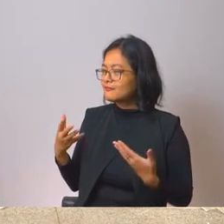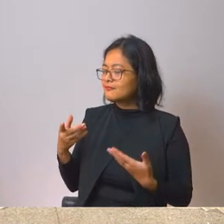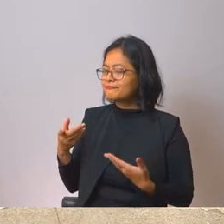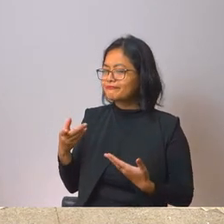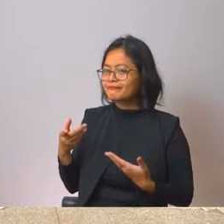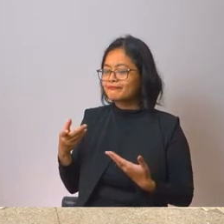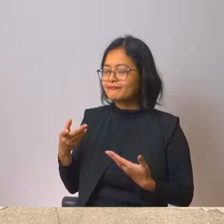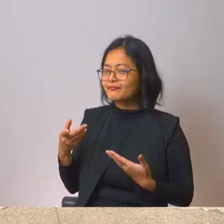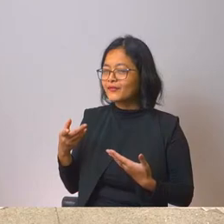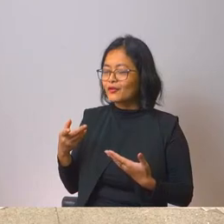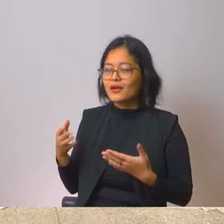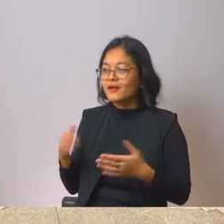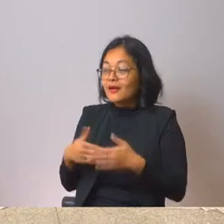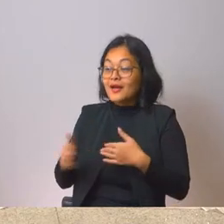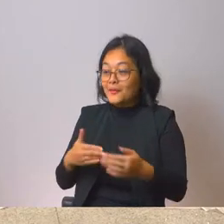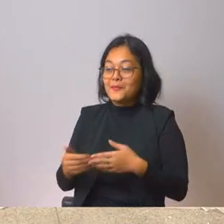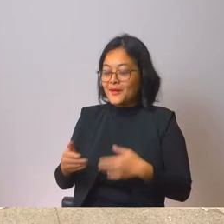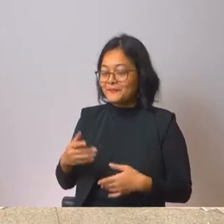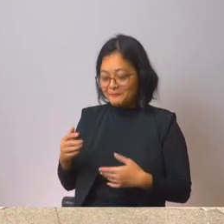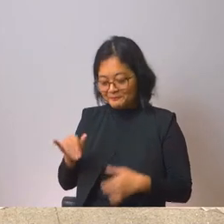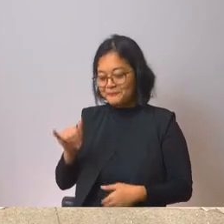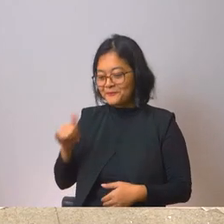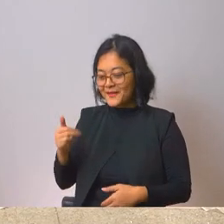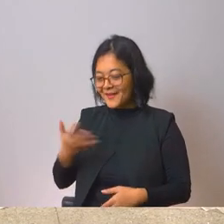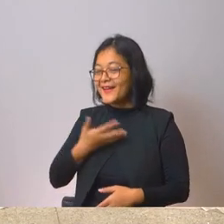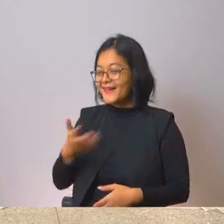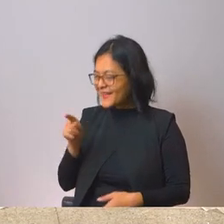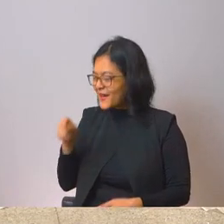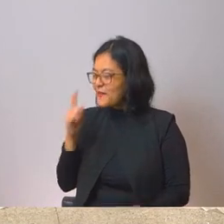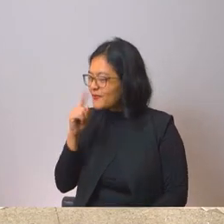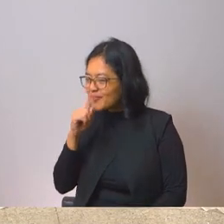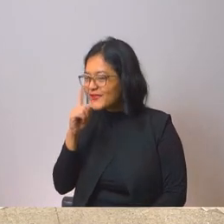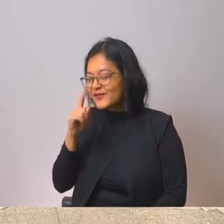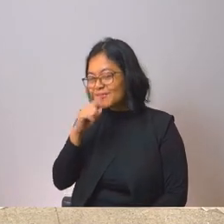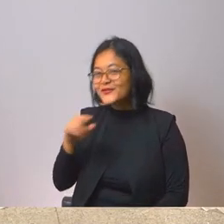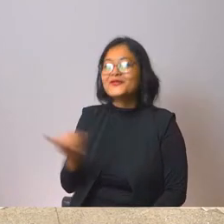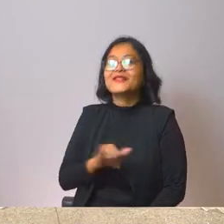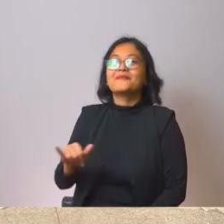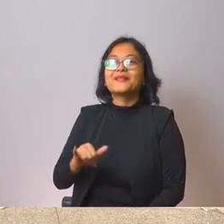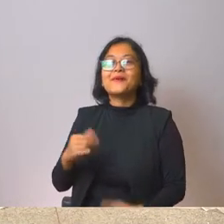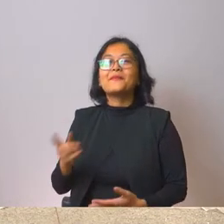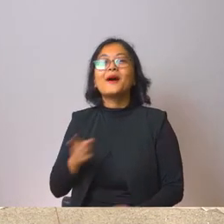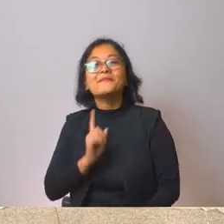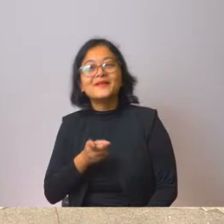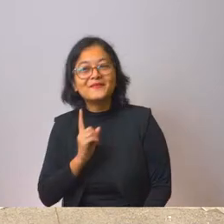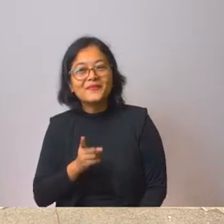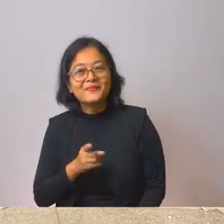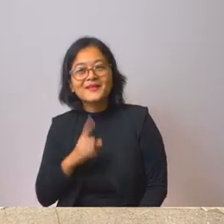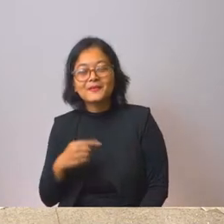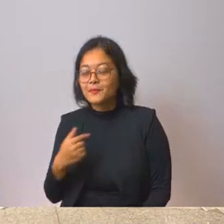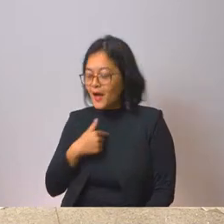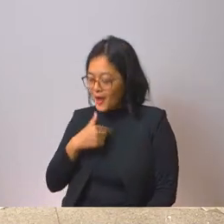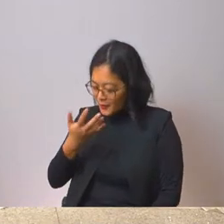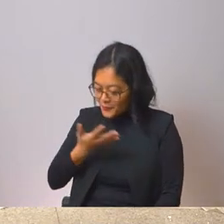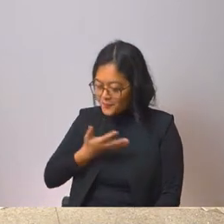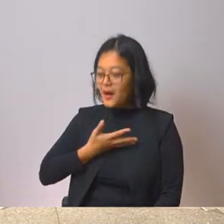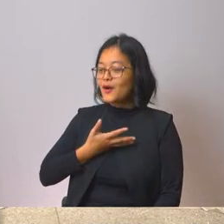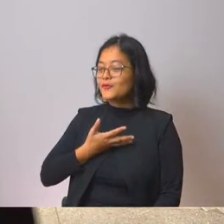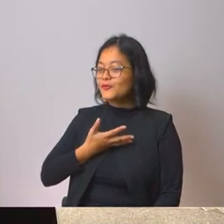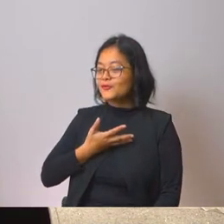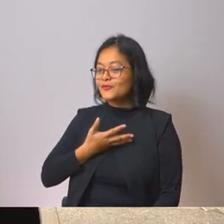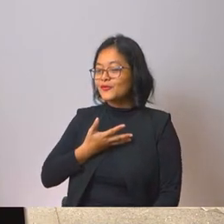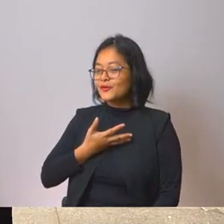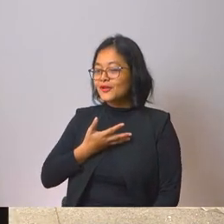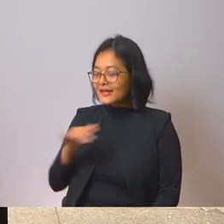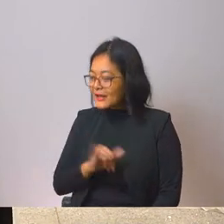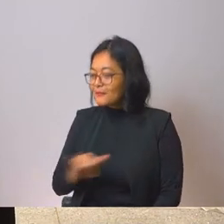ketemu. Karena apa? Frekuensinya berusaha disamakan. Kalau kita lelah, kalau kita tidak punya cukup harapan,